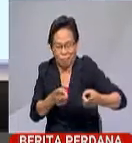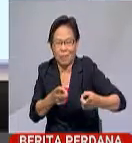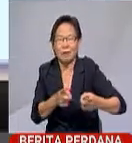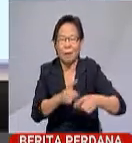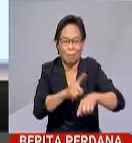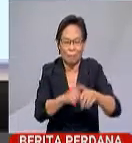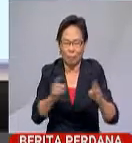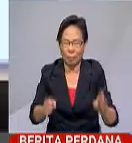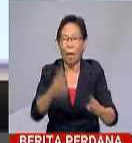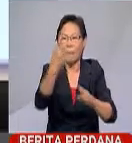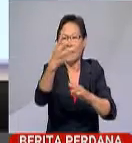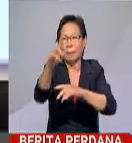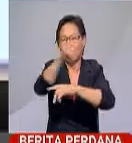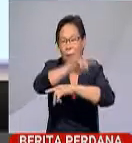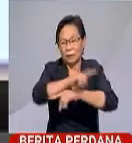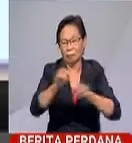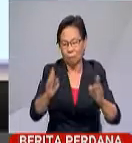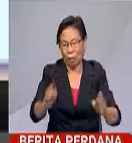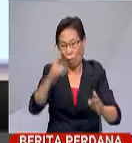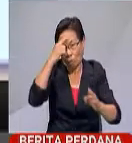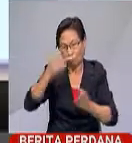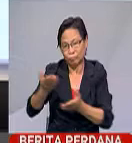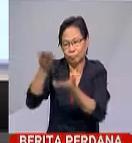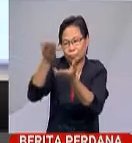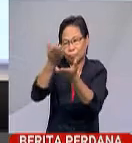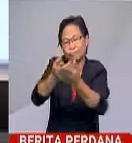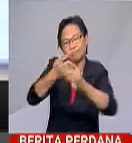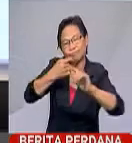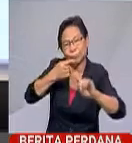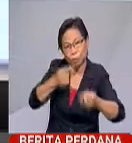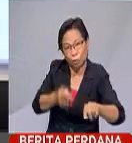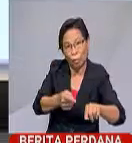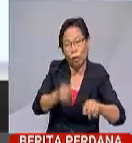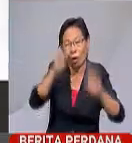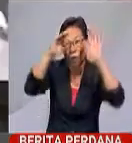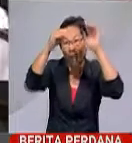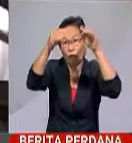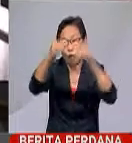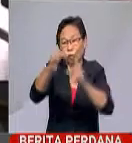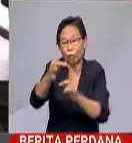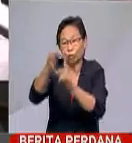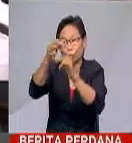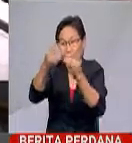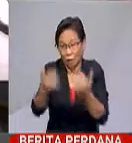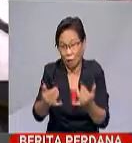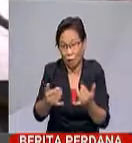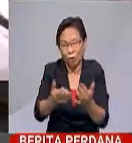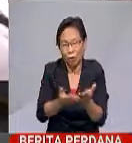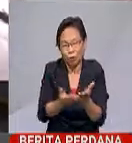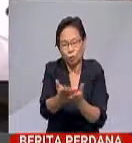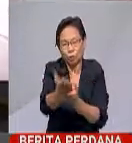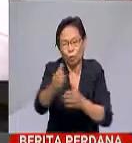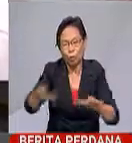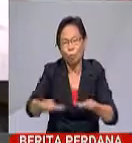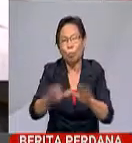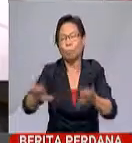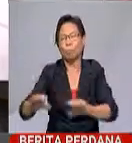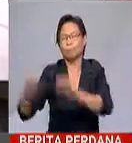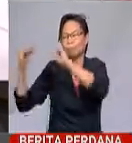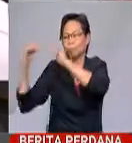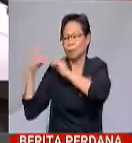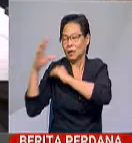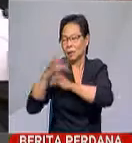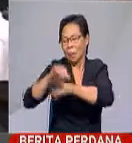diberi tempoh selama 14 hari untuk mengemukakan jawapan. Fokus utama beliau kini terus menjalankan tanggungjawab